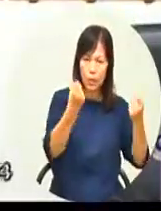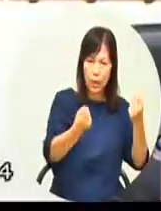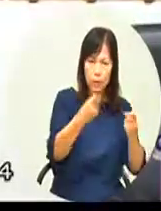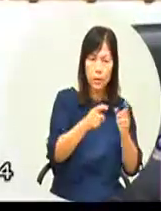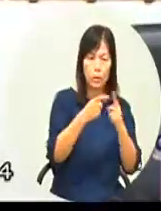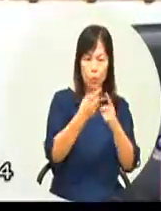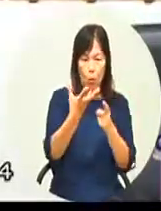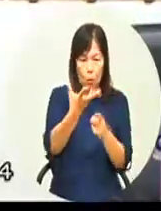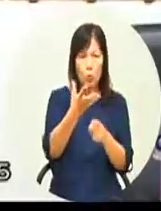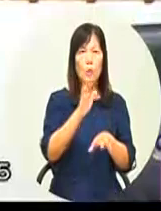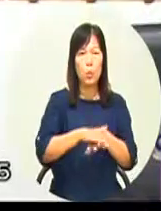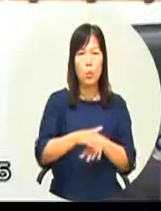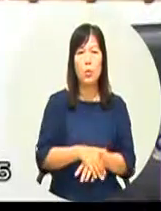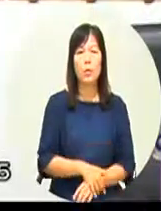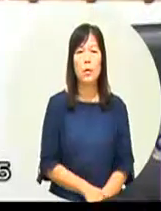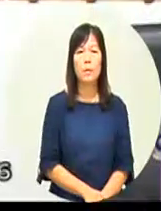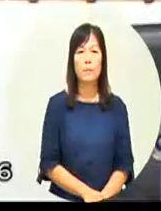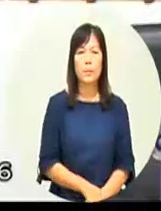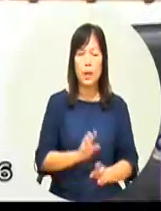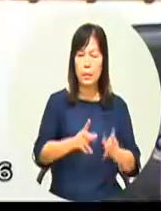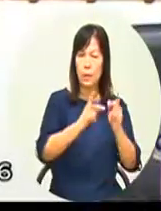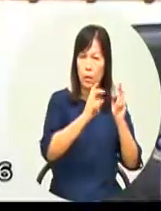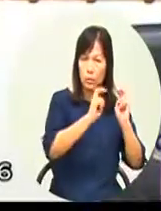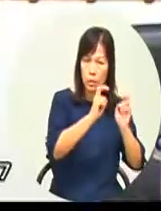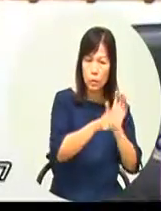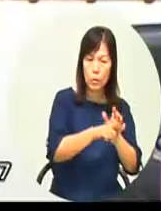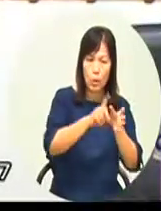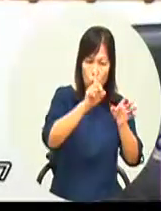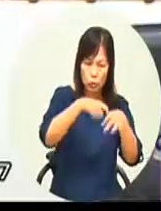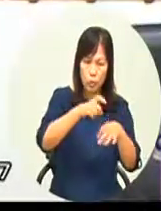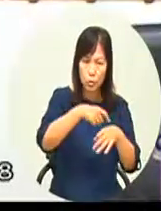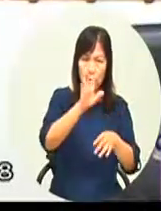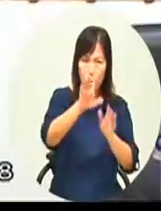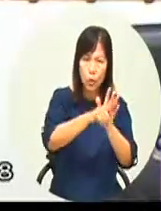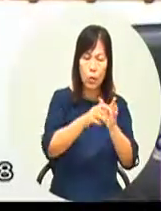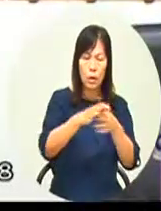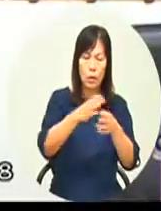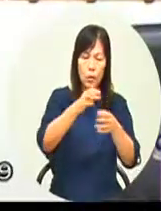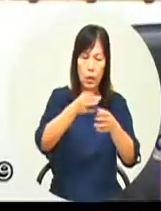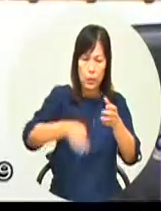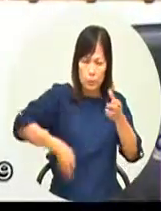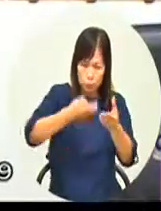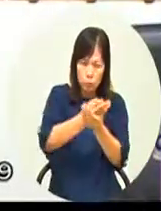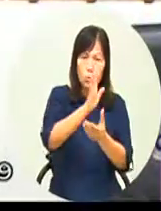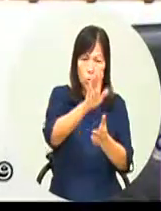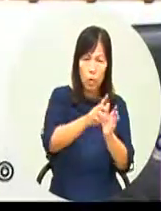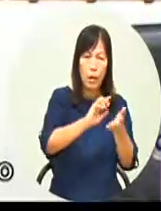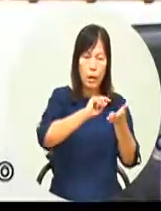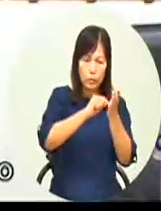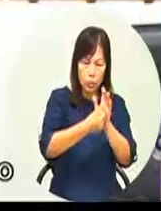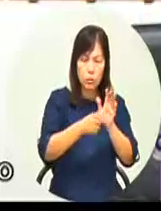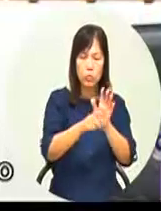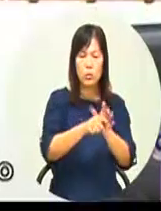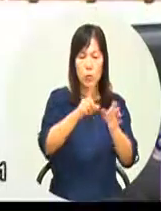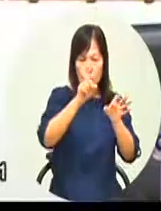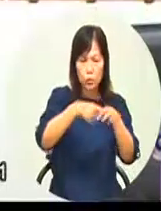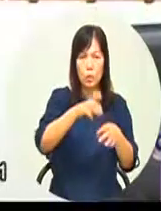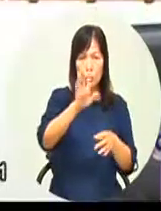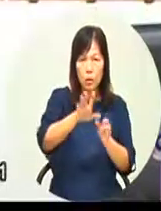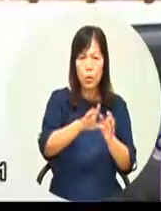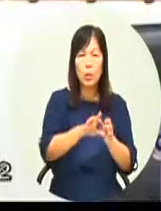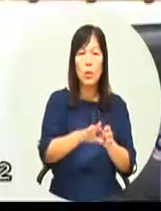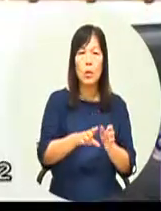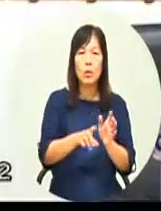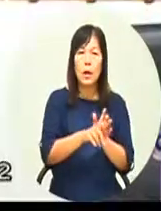常的多，所以目前捷运有盈余，是因为那个捷运基金的投入才会呈现正值。那捷运的